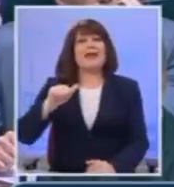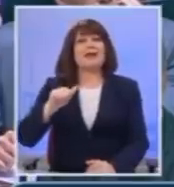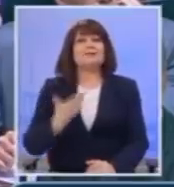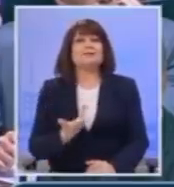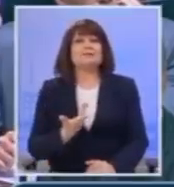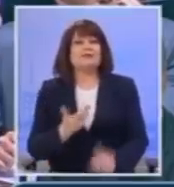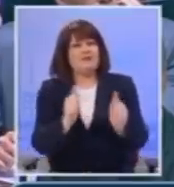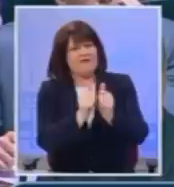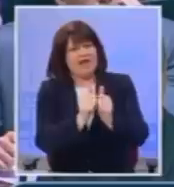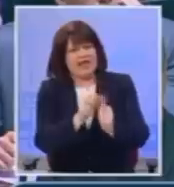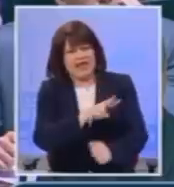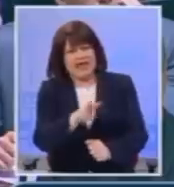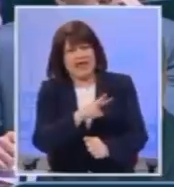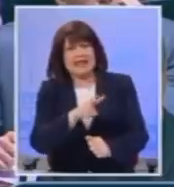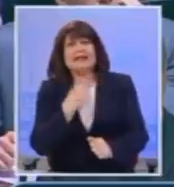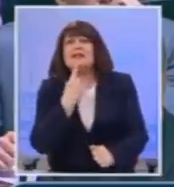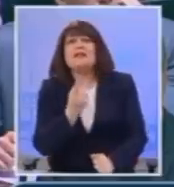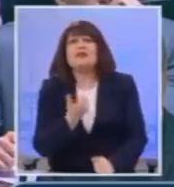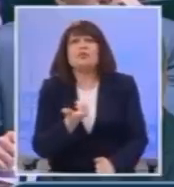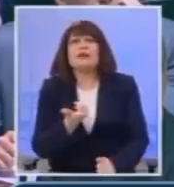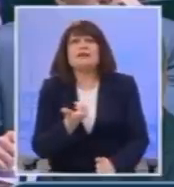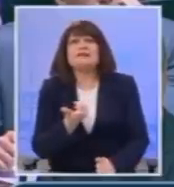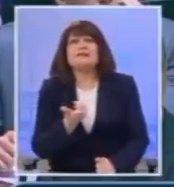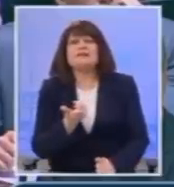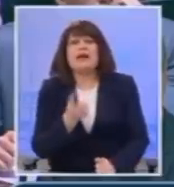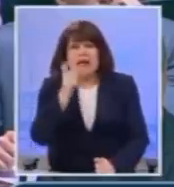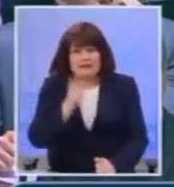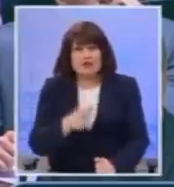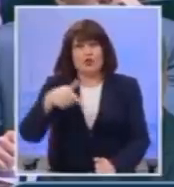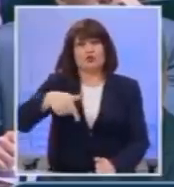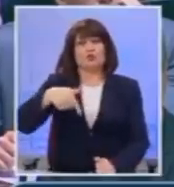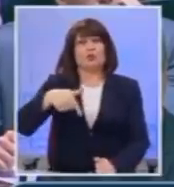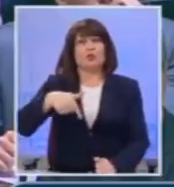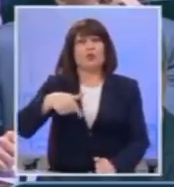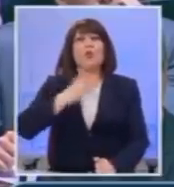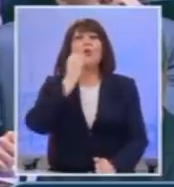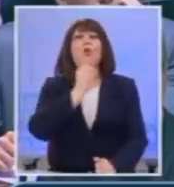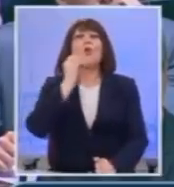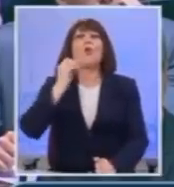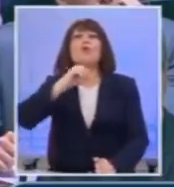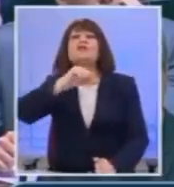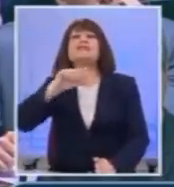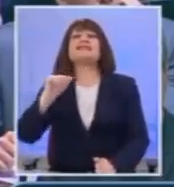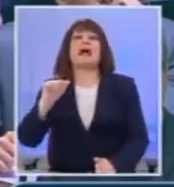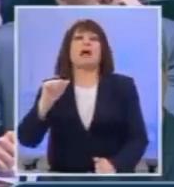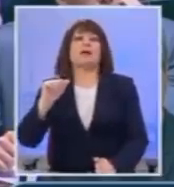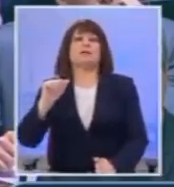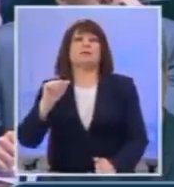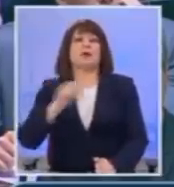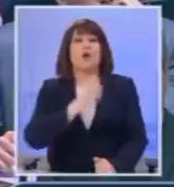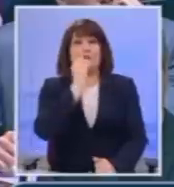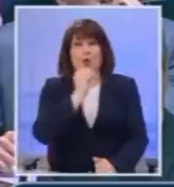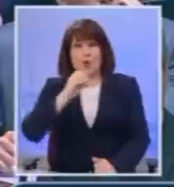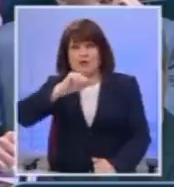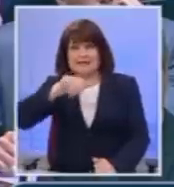η σχέση σας, από ό,τι έχω καταλάβει το τελευταίο διάστημα. Μιλώ για τον άρχοντα του ΟΟΣΑ. Ξέρετε ότι ο ΩΣΑ